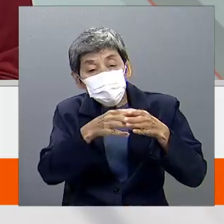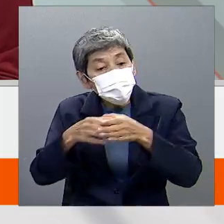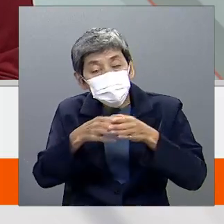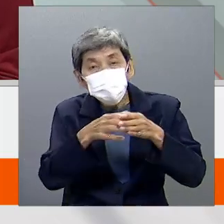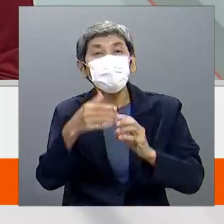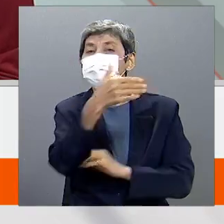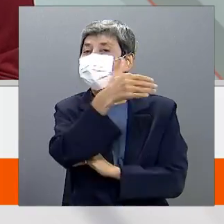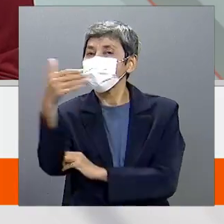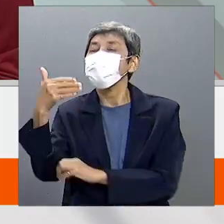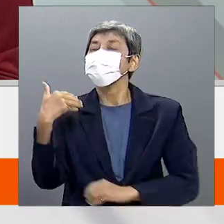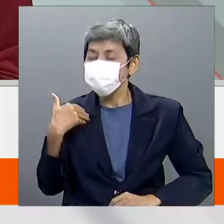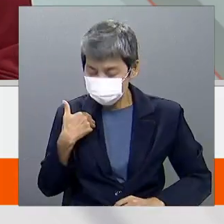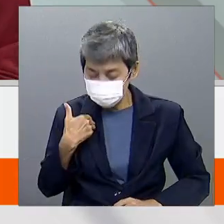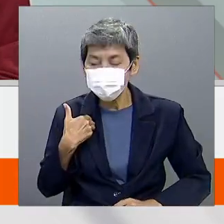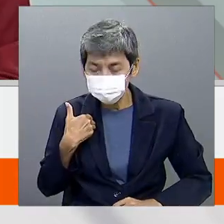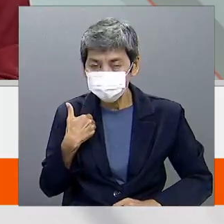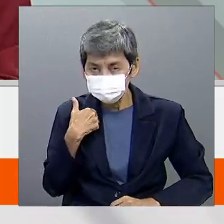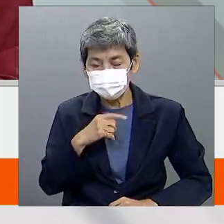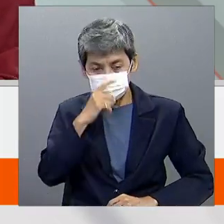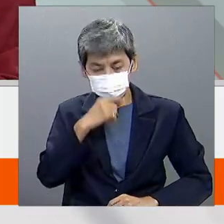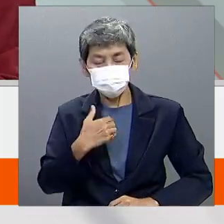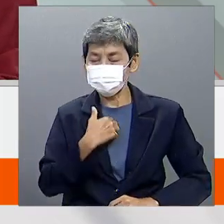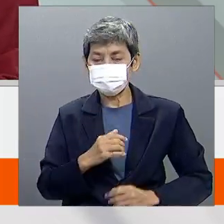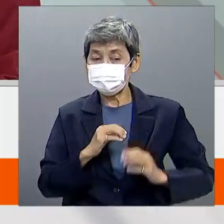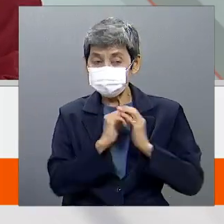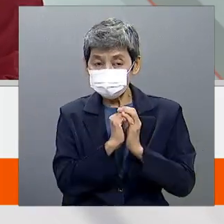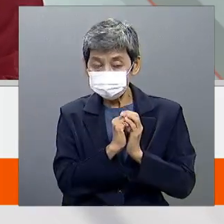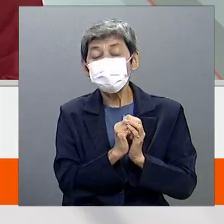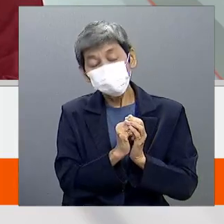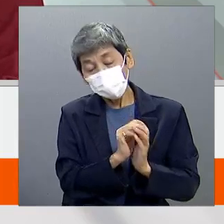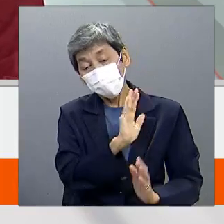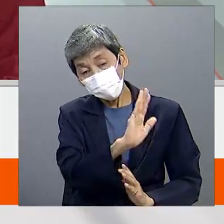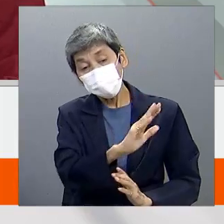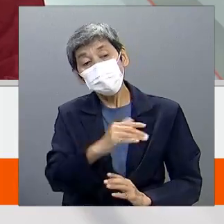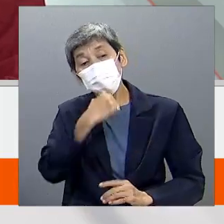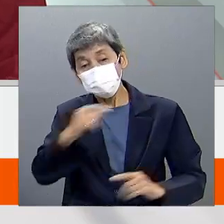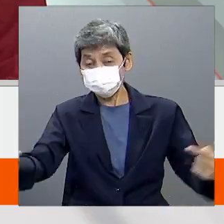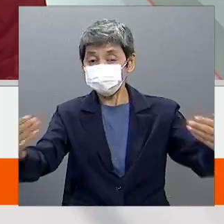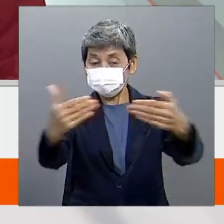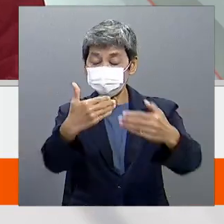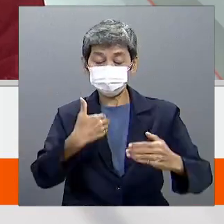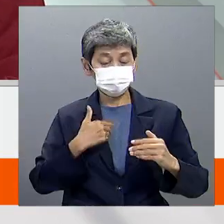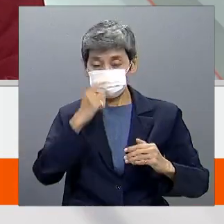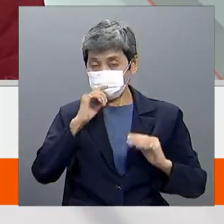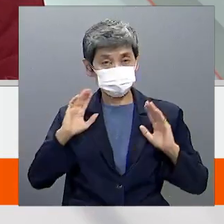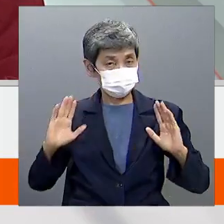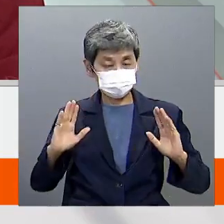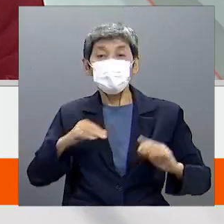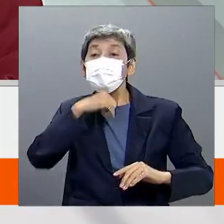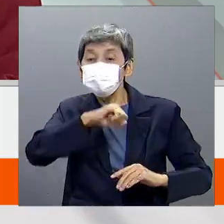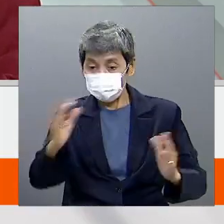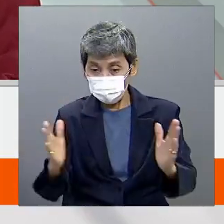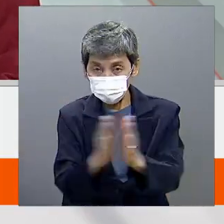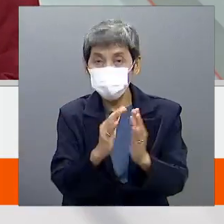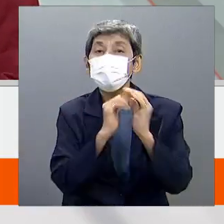ราก็ยึดหลักการเรื่องจีนเดียวนะครับเพราะฉะนั้นในประเด็นนี้เนี่ยเราก็มองไต้หวันว่าเป็นส่วนหนึ่งนะครับ